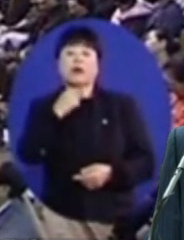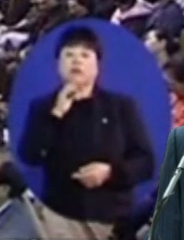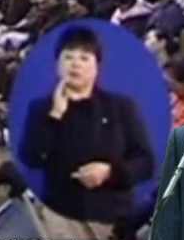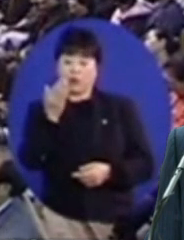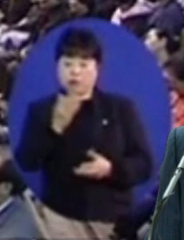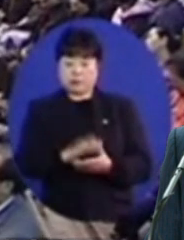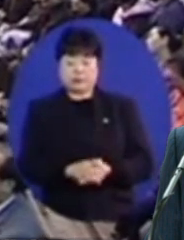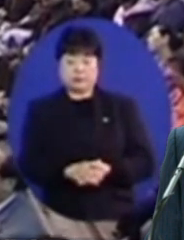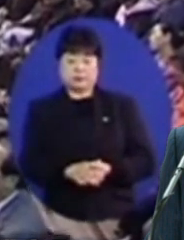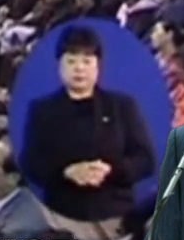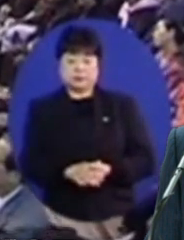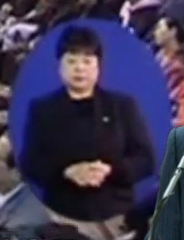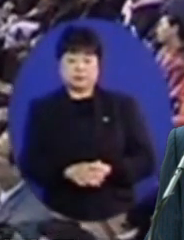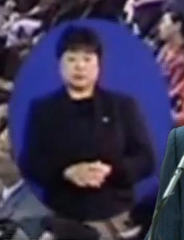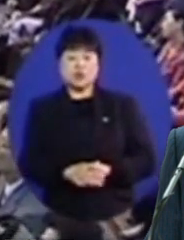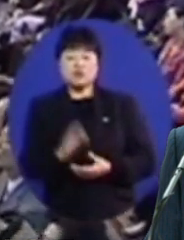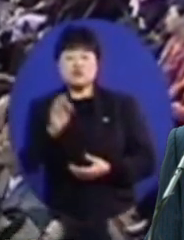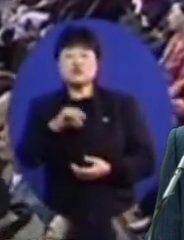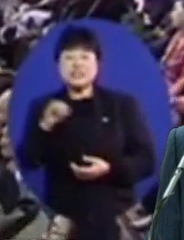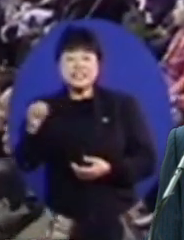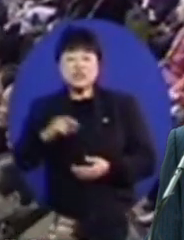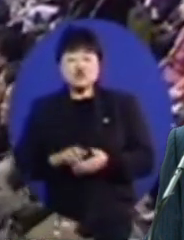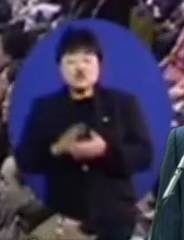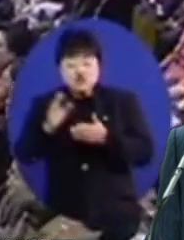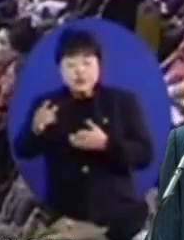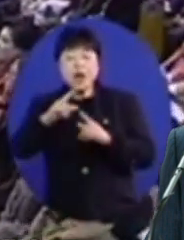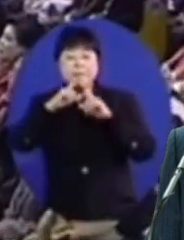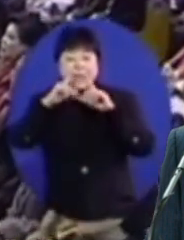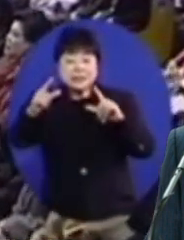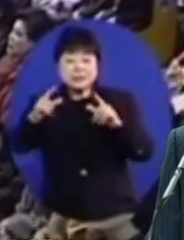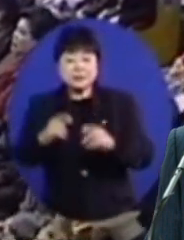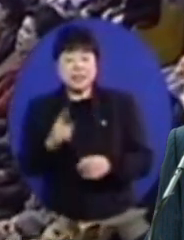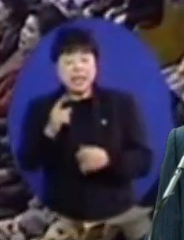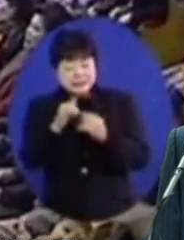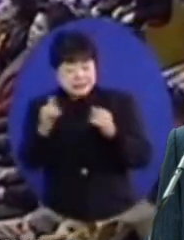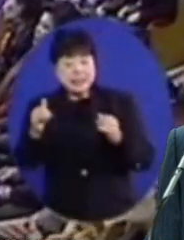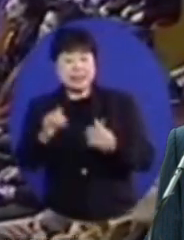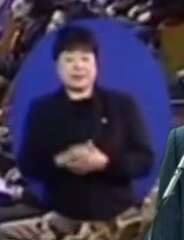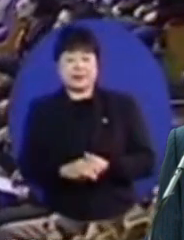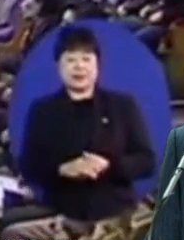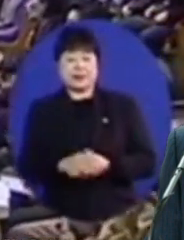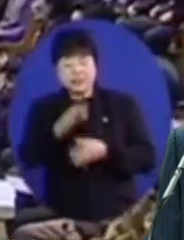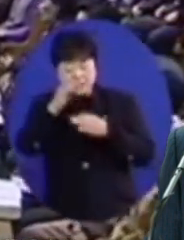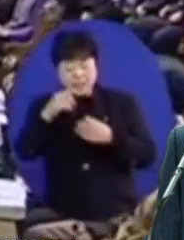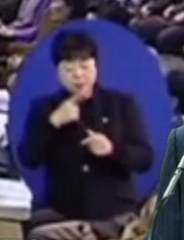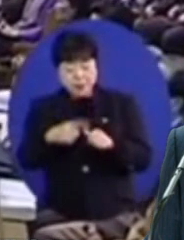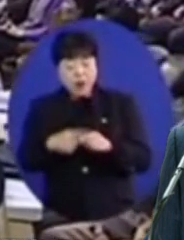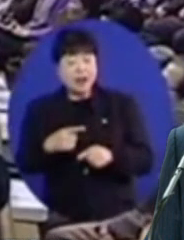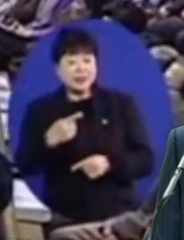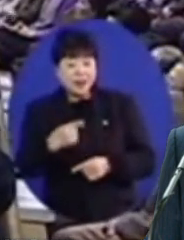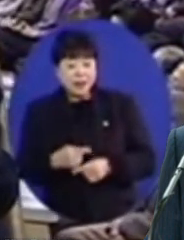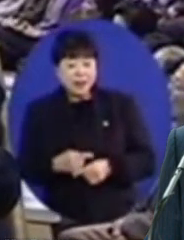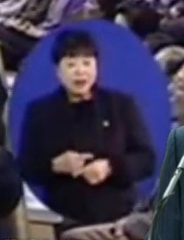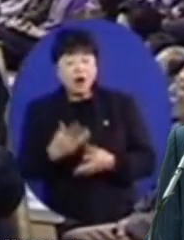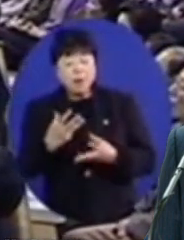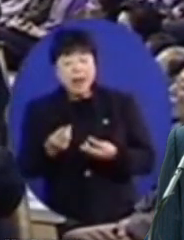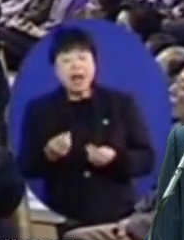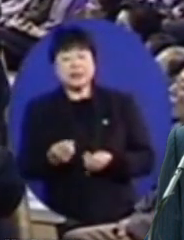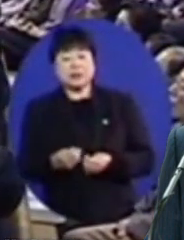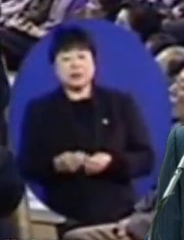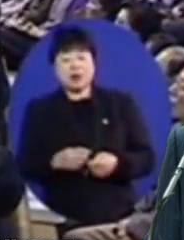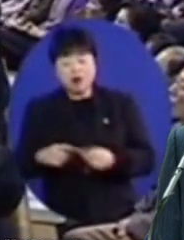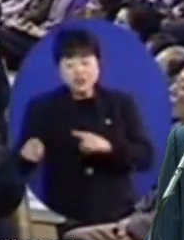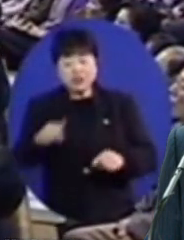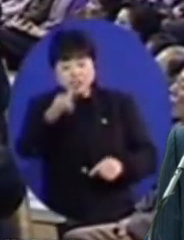살 수밖에 없는 것입니다 디엘 무디는 이런 유명한 말을 했습니다 한 사람의 인생을 평가할 때 그가 얼마나 많은 것을